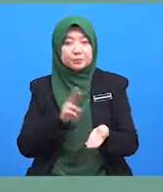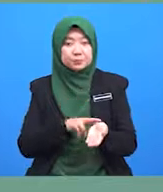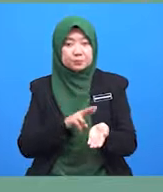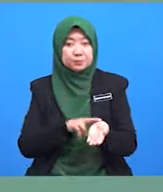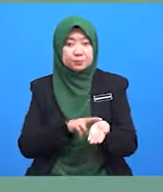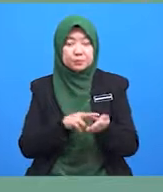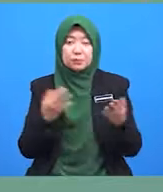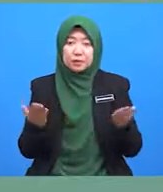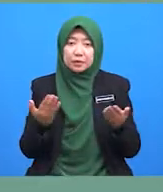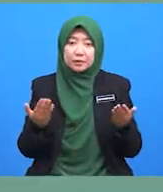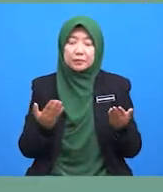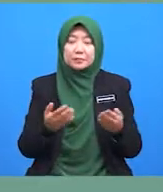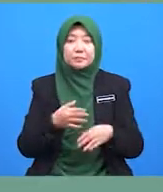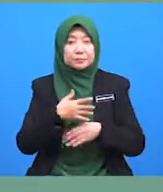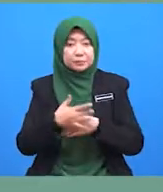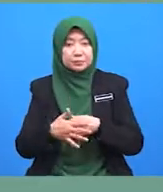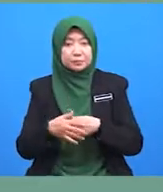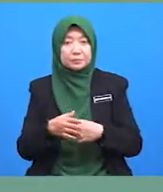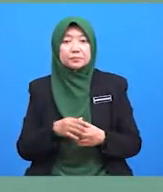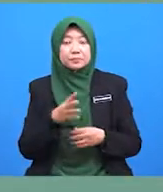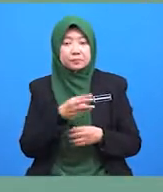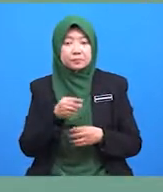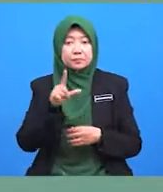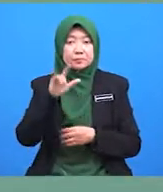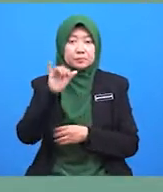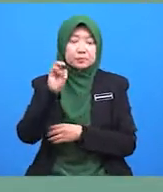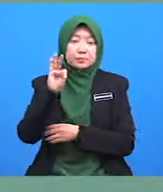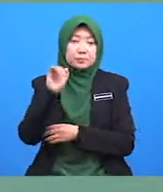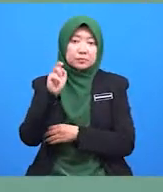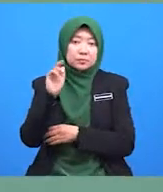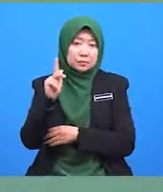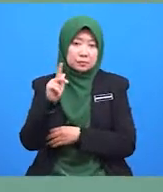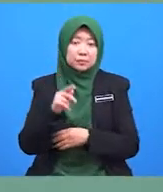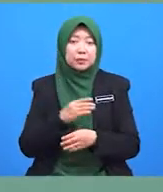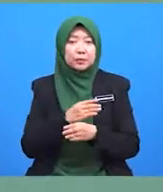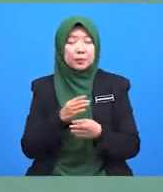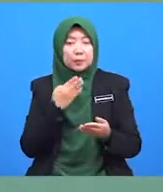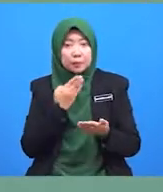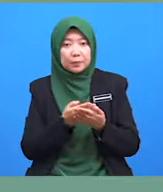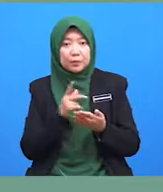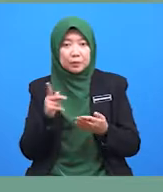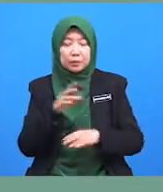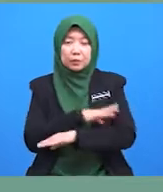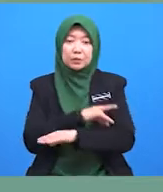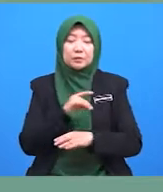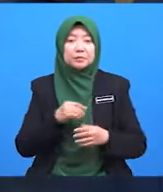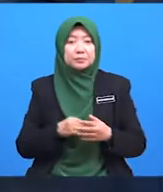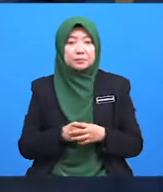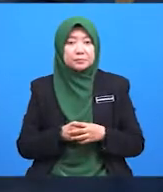dapat merangsang peredaran darah dan limfatik supaya dapat memperbaiki keadaan kulit dan tisu.